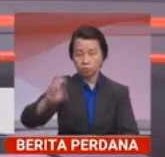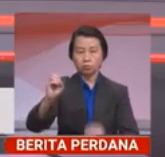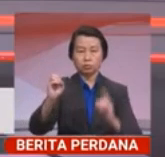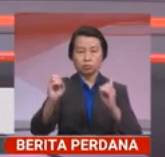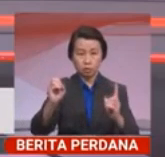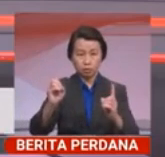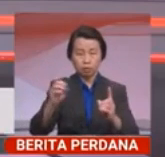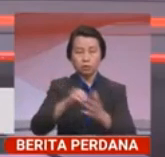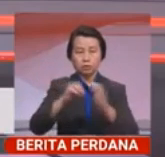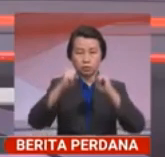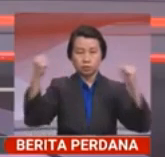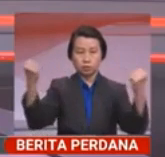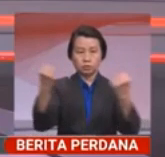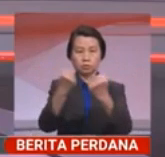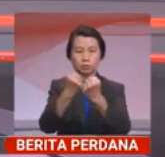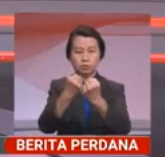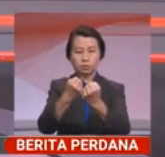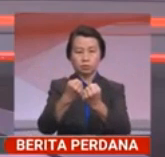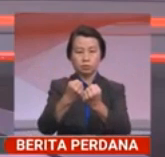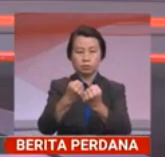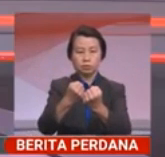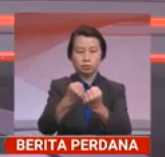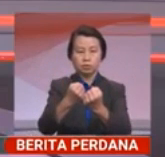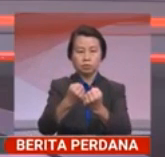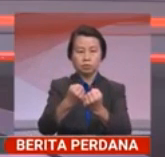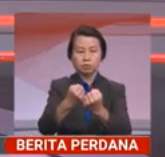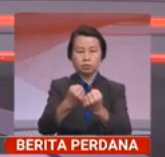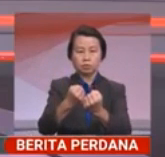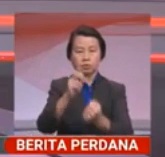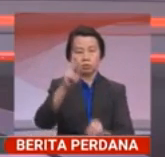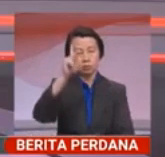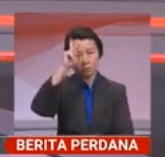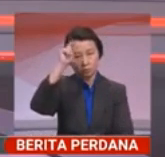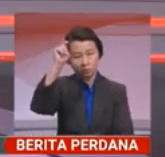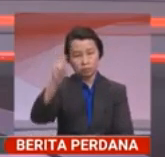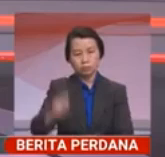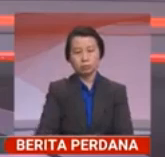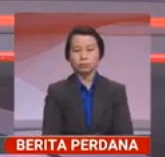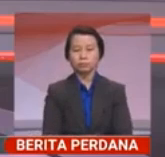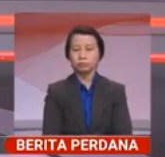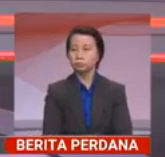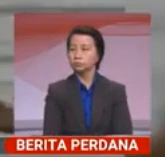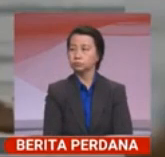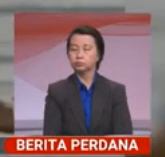0-1 di Stadium Sultan Ismail Nasiruddin Shah, Kuala Terengganu.